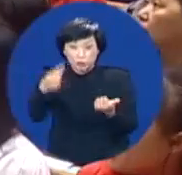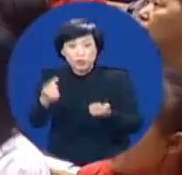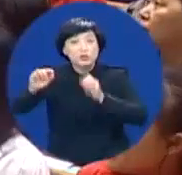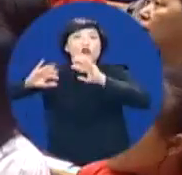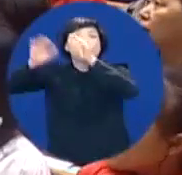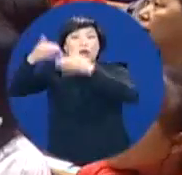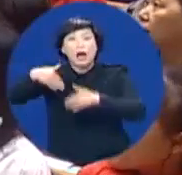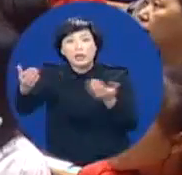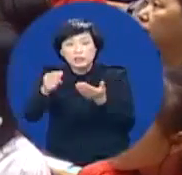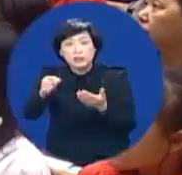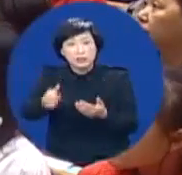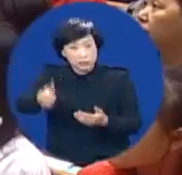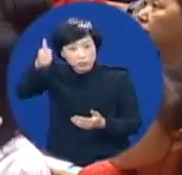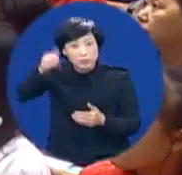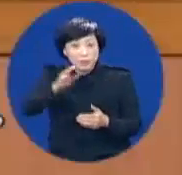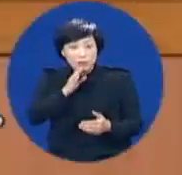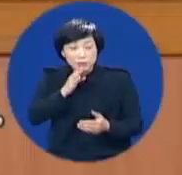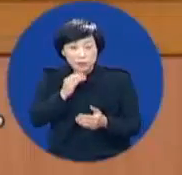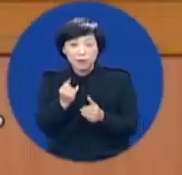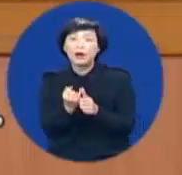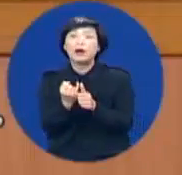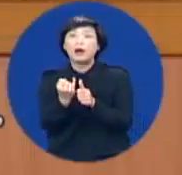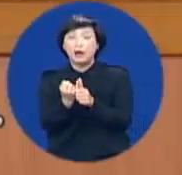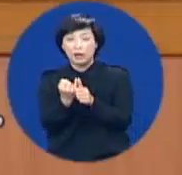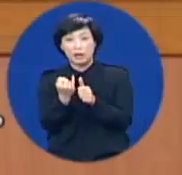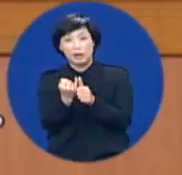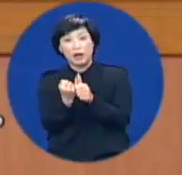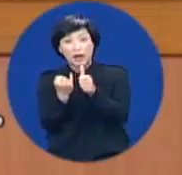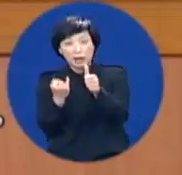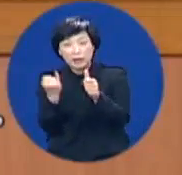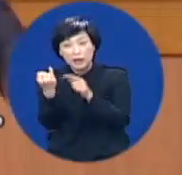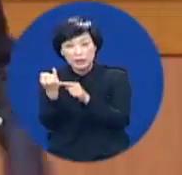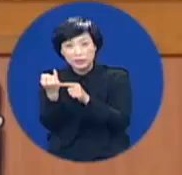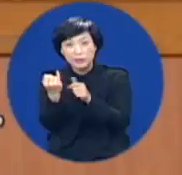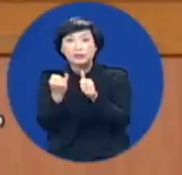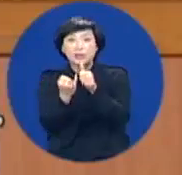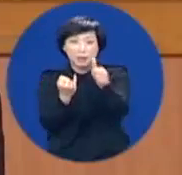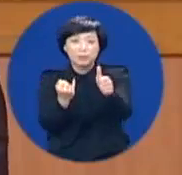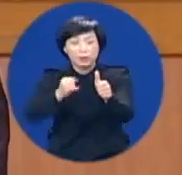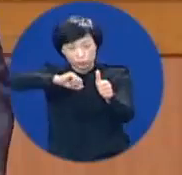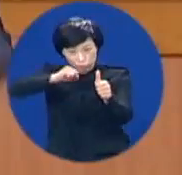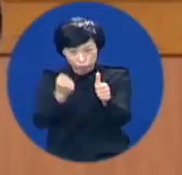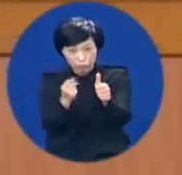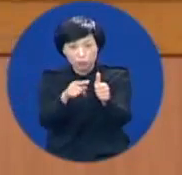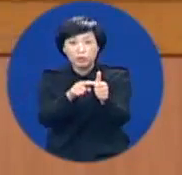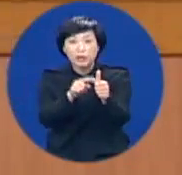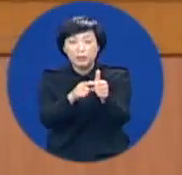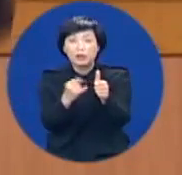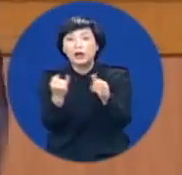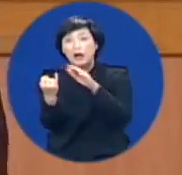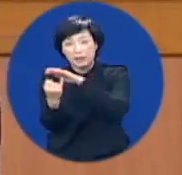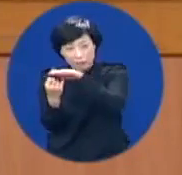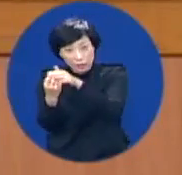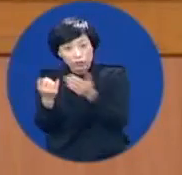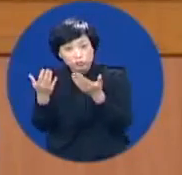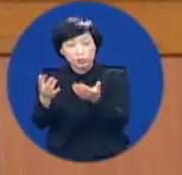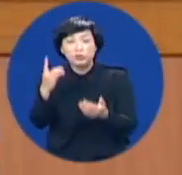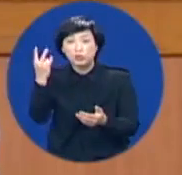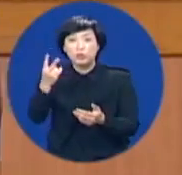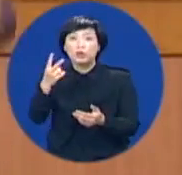것. 아내는 남편에게 복종하고 남편은 아내를 사랑하고 부모는 자식을